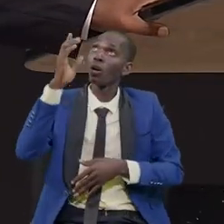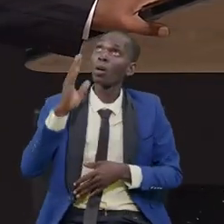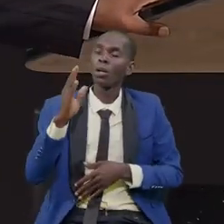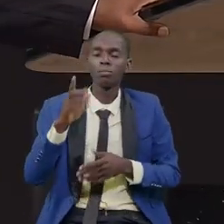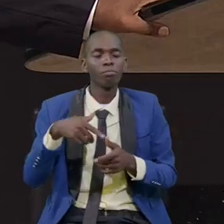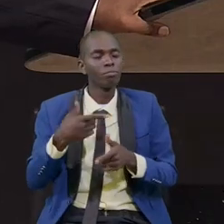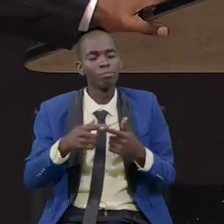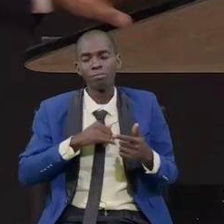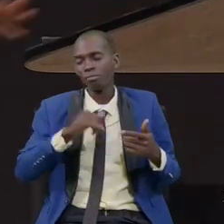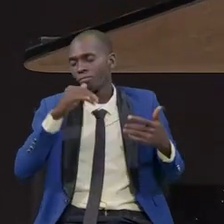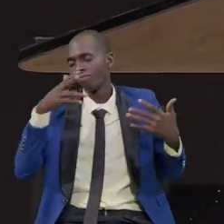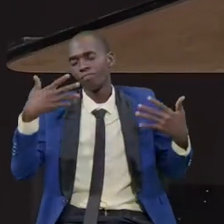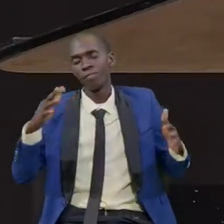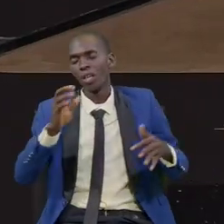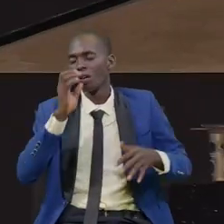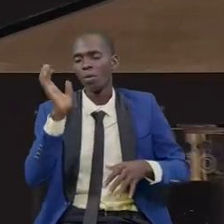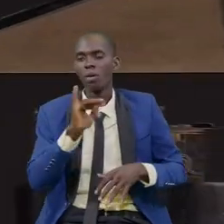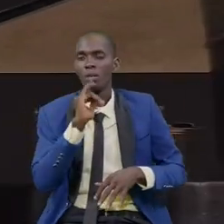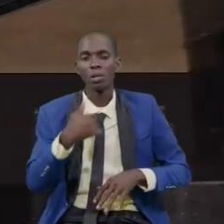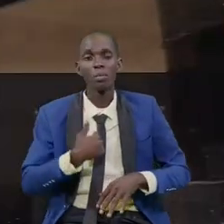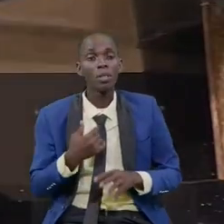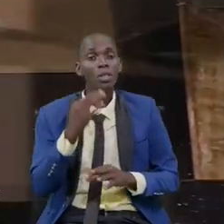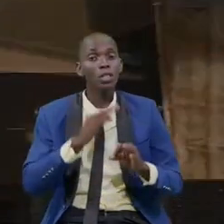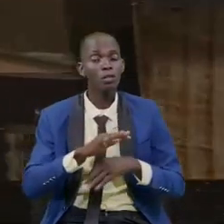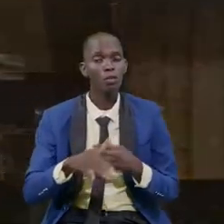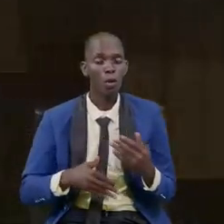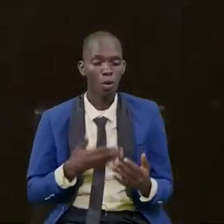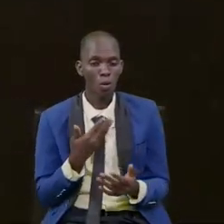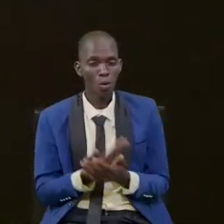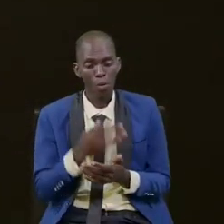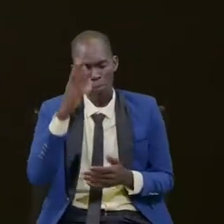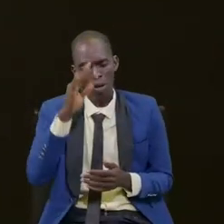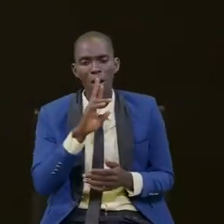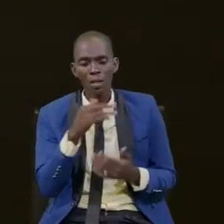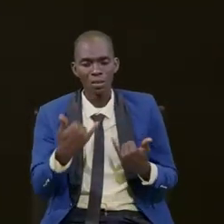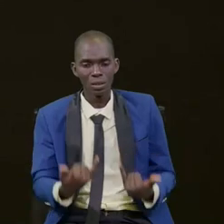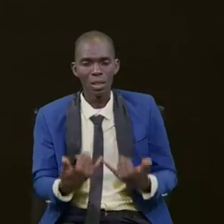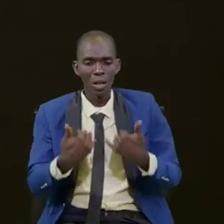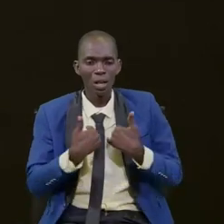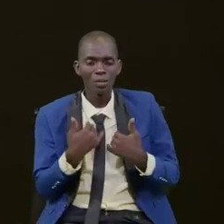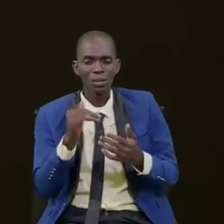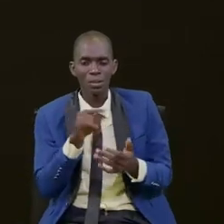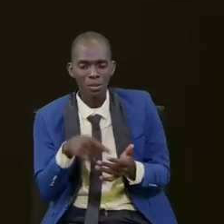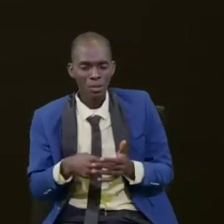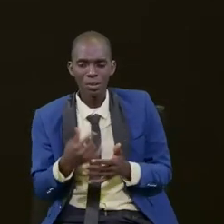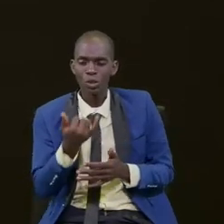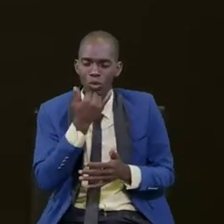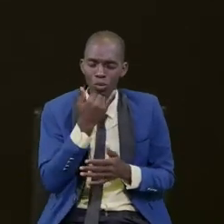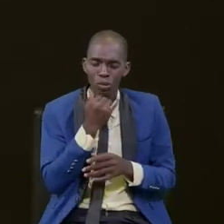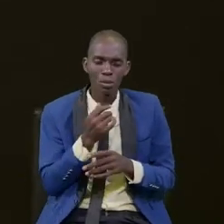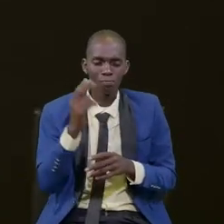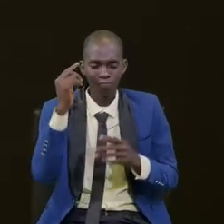et sont écrites en présence de Dieu, malheur à moi. Si toutes ces pensées d'imprudence